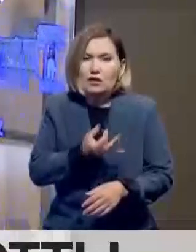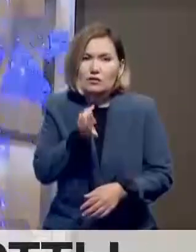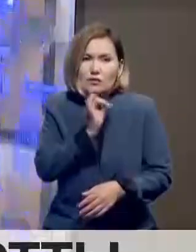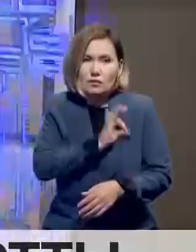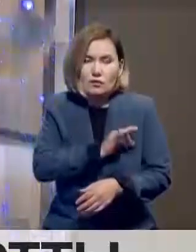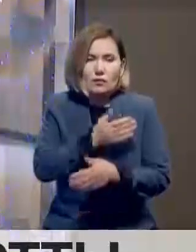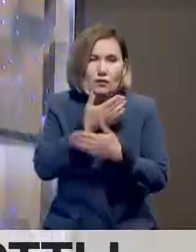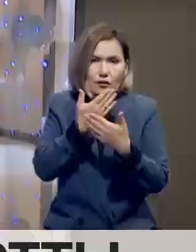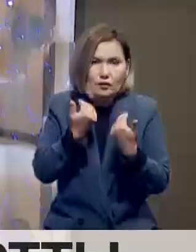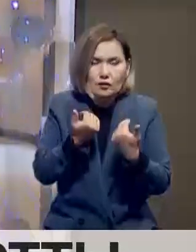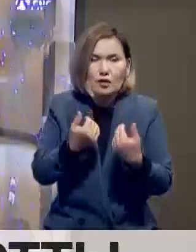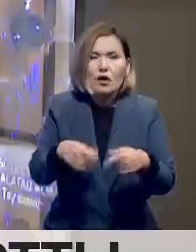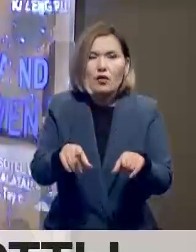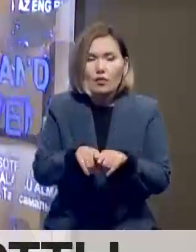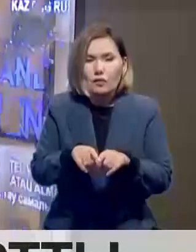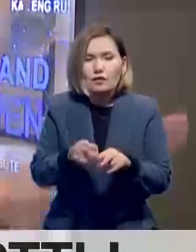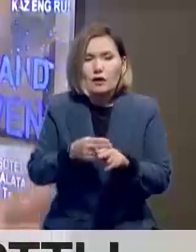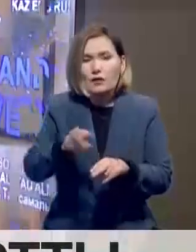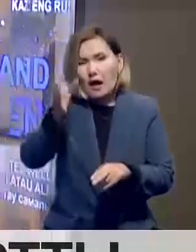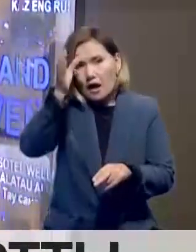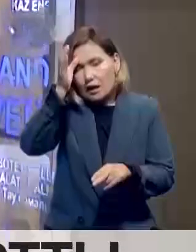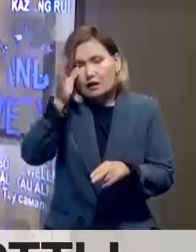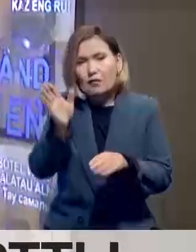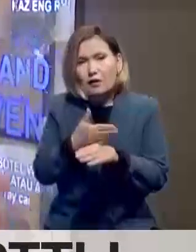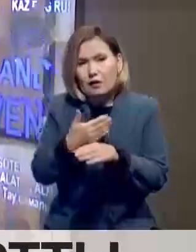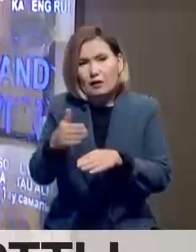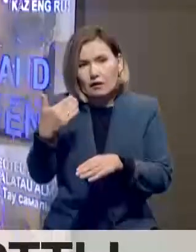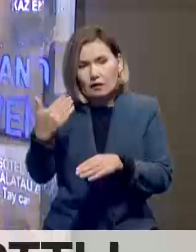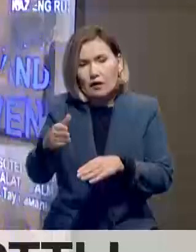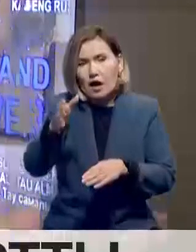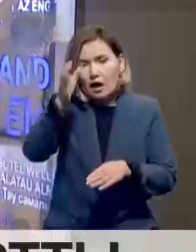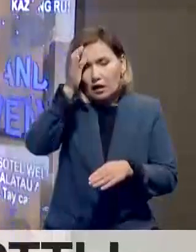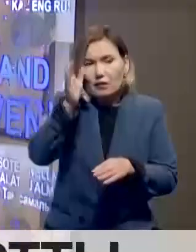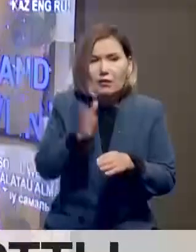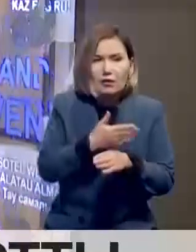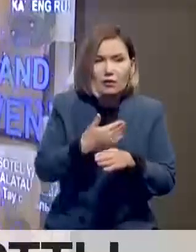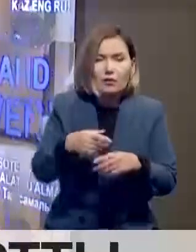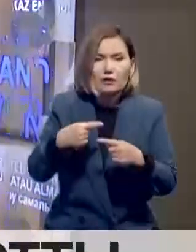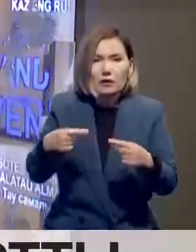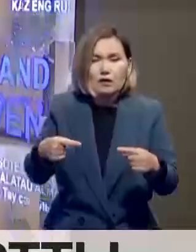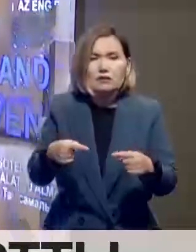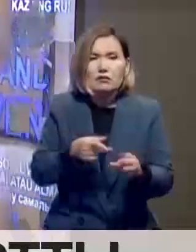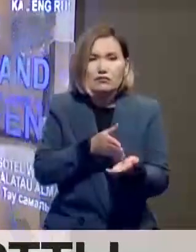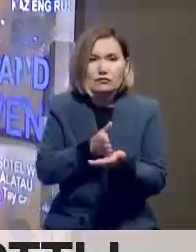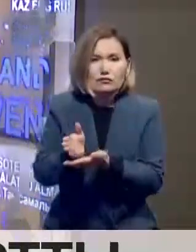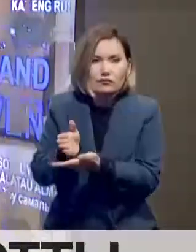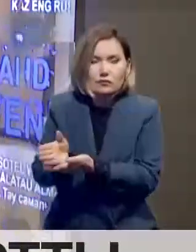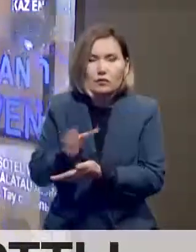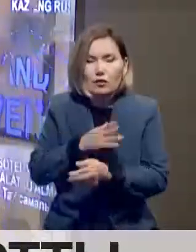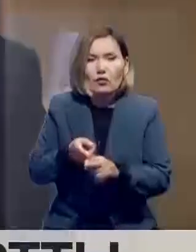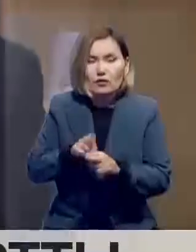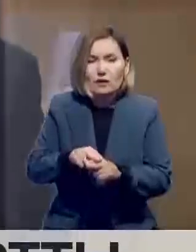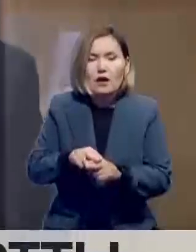мақсат қойылмады. Академия бір бөлік, ғылым бір бөлік кетті. Біз бұл кемшілікті